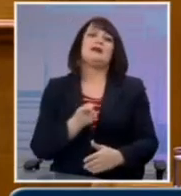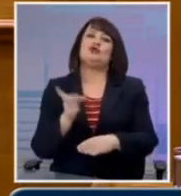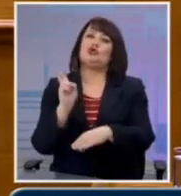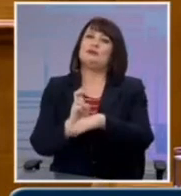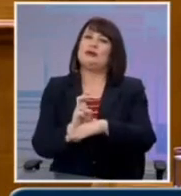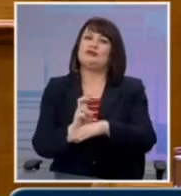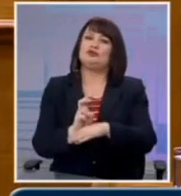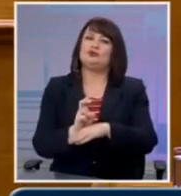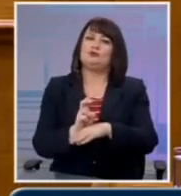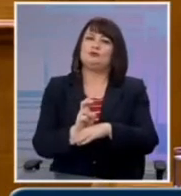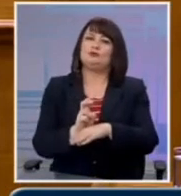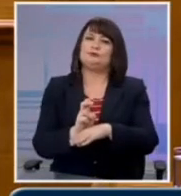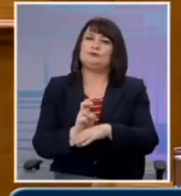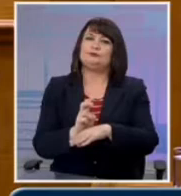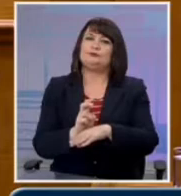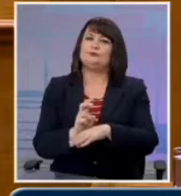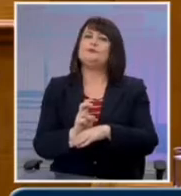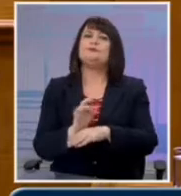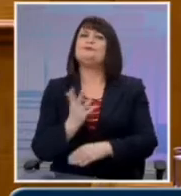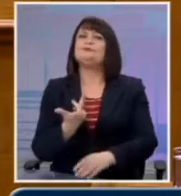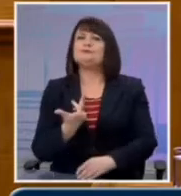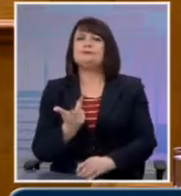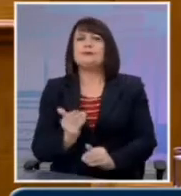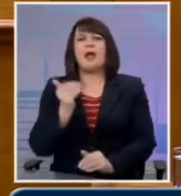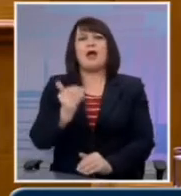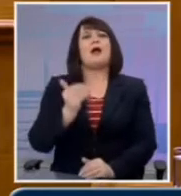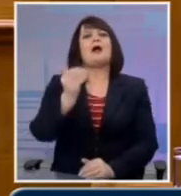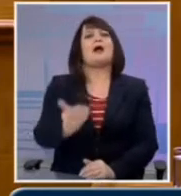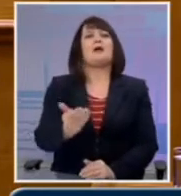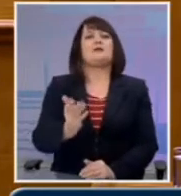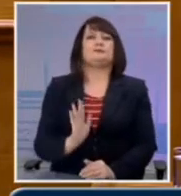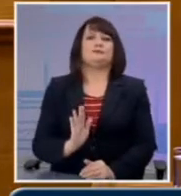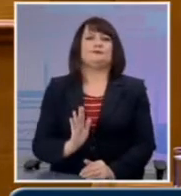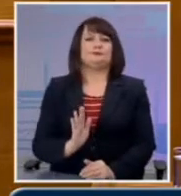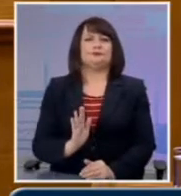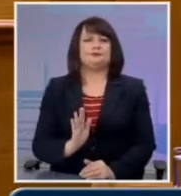κρατήθηκε με αναβλητικές